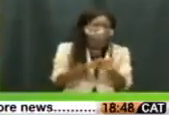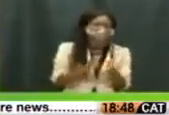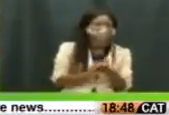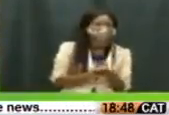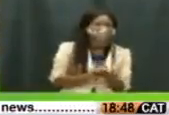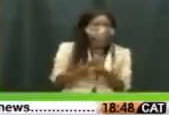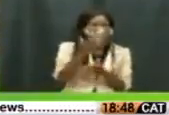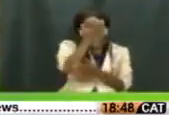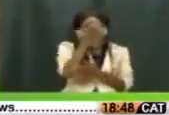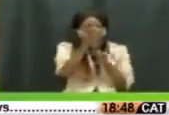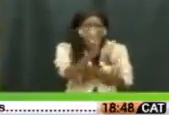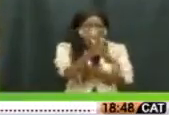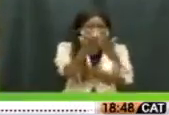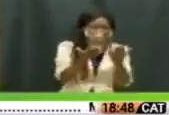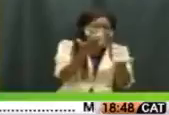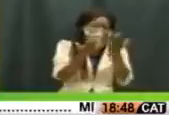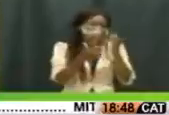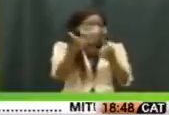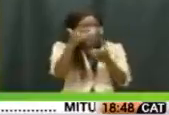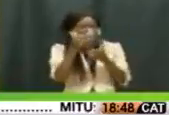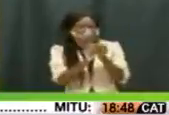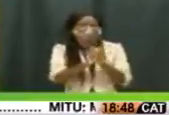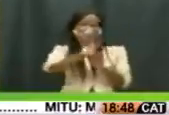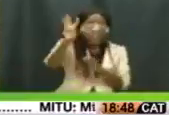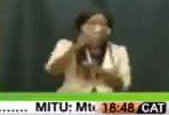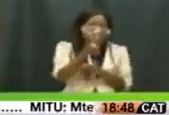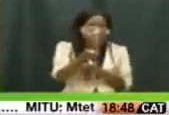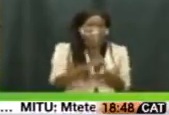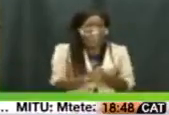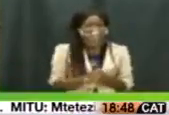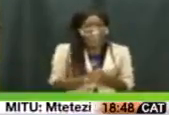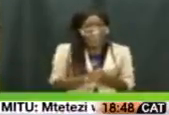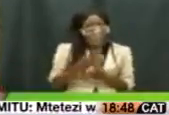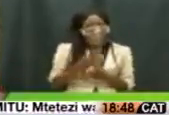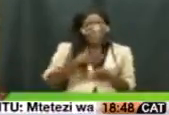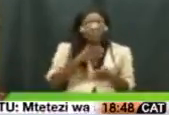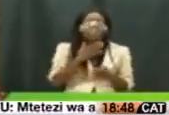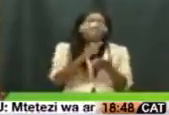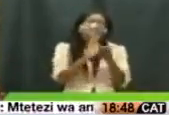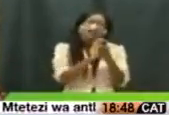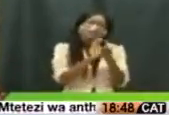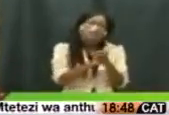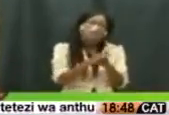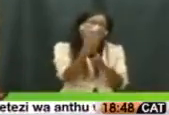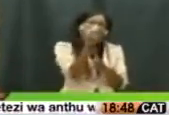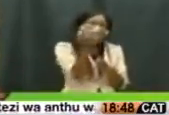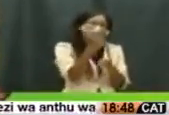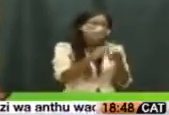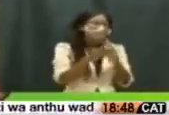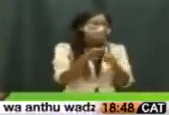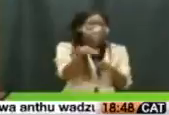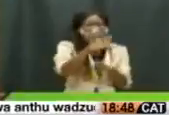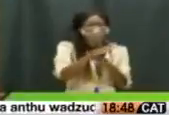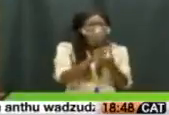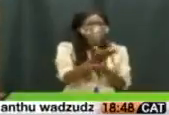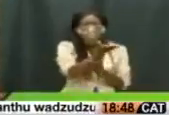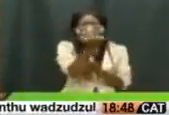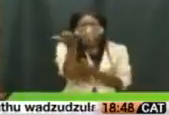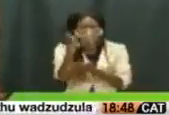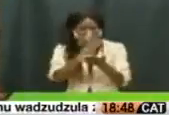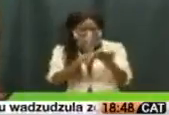media ndifuna ndiapemphera malawa anzanga onse kuti zonse zimene timaona timawerenga ma social media